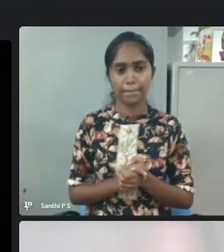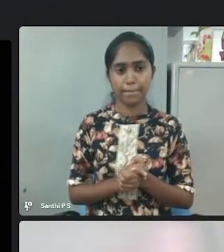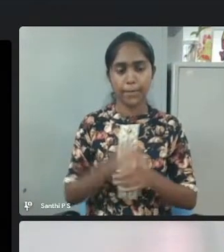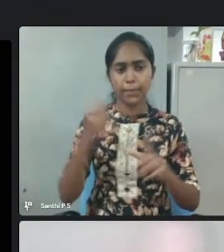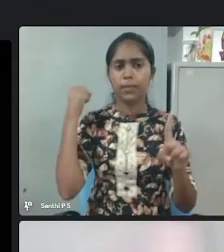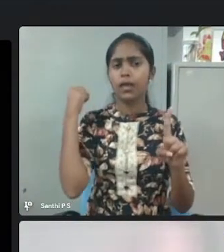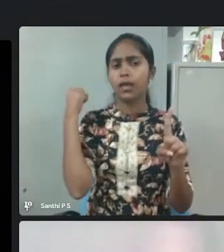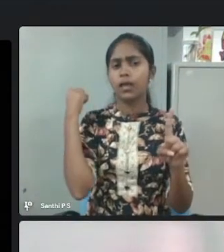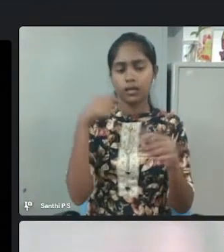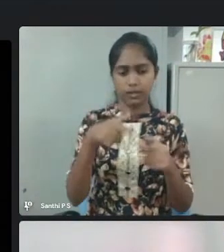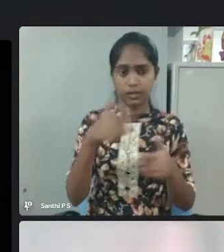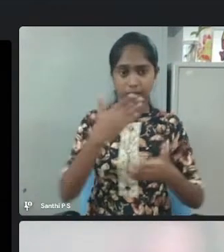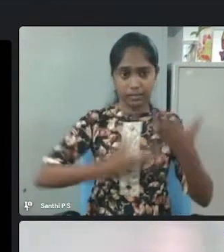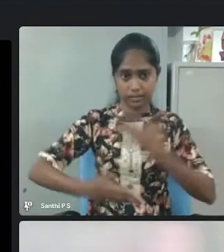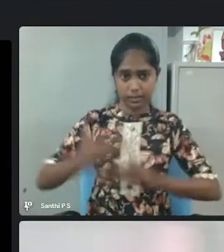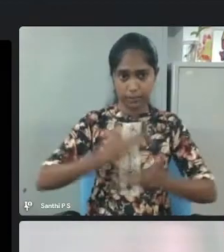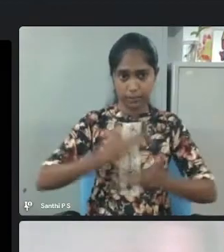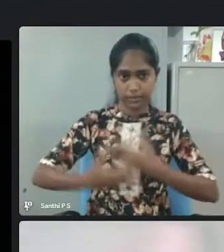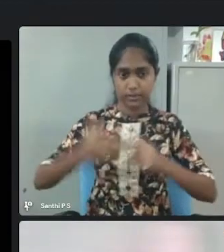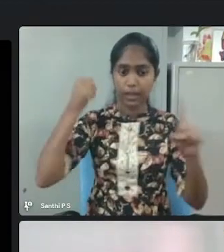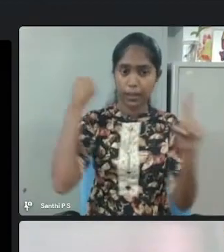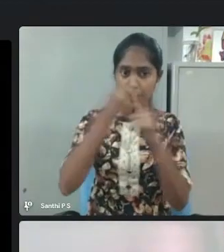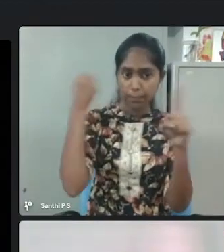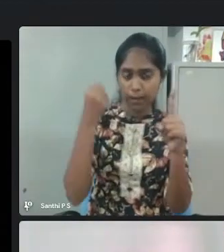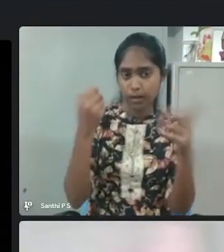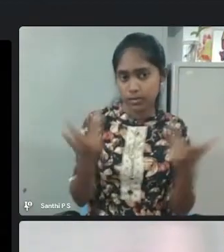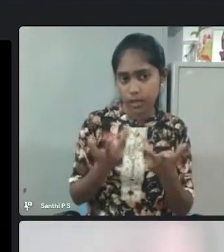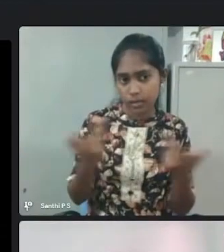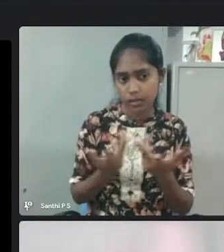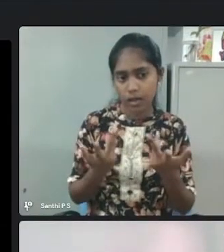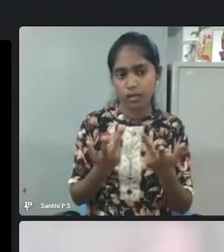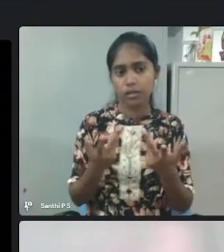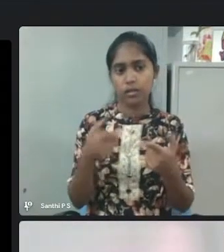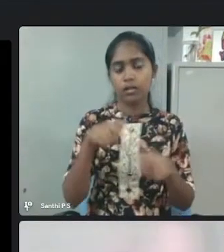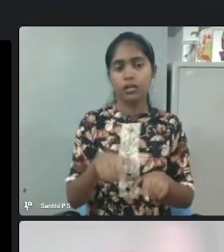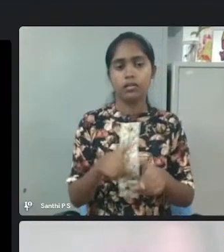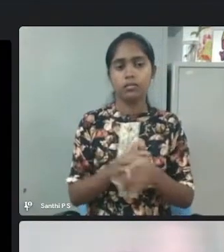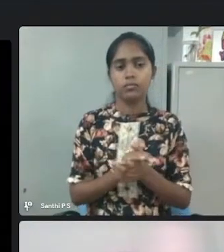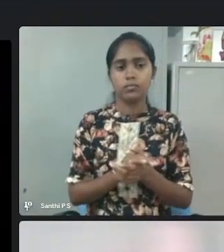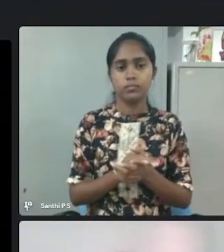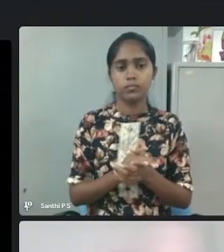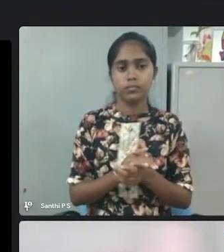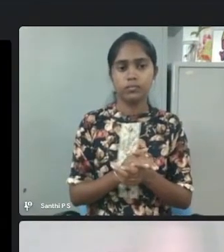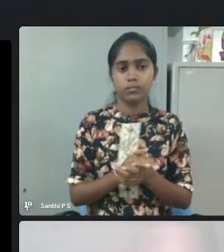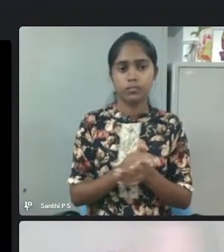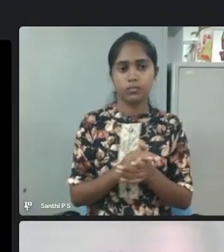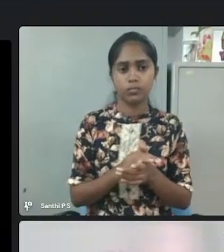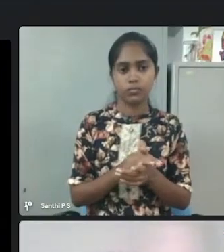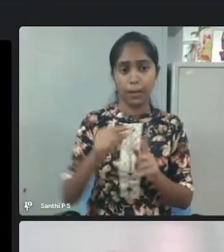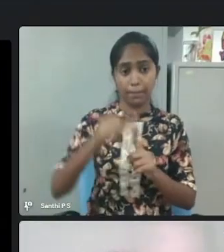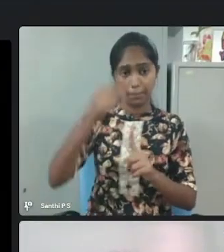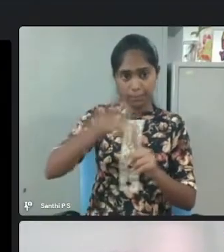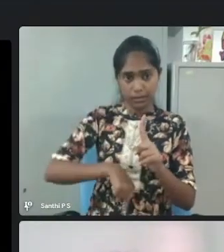ഇമ്പാക്ട് ഓഫ് ഡിസബിലിറ്റി, അതായത് ഭിന്നശേഷി കൊണ്ട് എന്തൊക്കെയാണ് ഇമ്പാക്ട്, നമ്മുടെ അനന്തര ഫലങ്ങളായിട്ട് എന്തൊക്കെയാണ് തരുന്നത്. വ്യക്തിപരമായ തലത്തിൽ നമുക്ക്